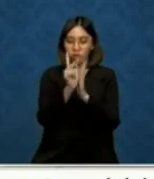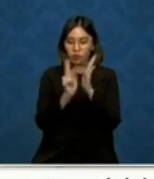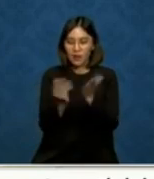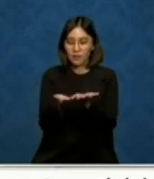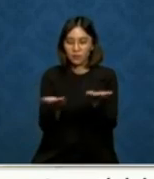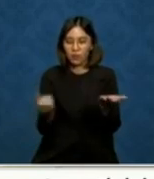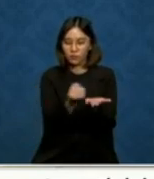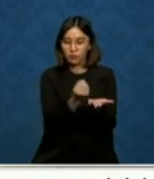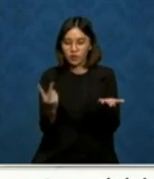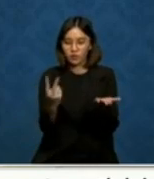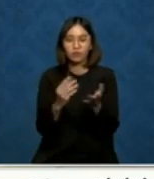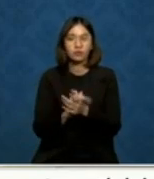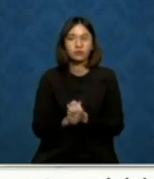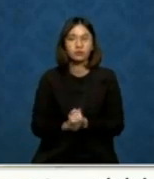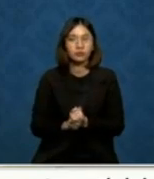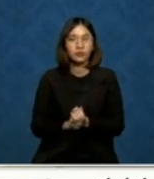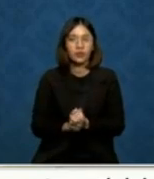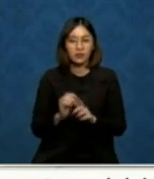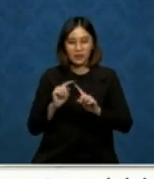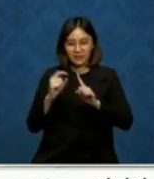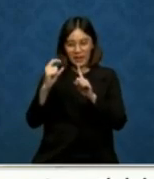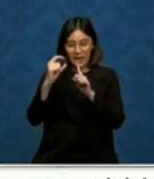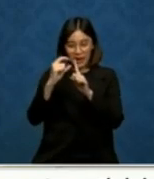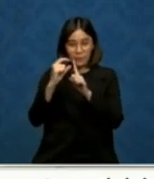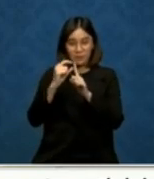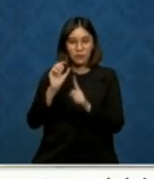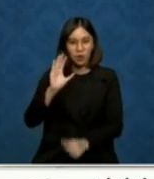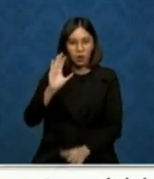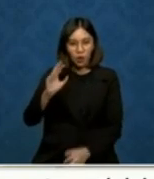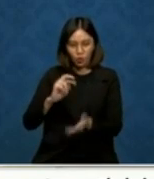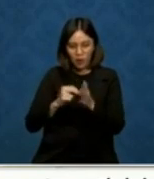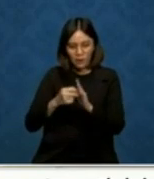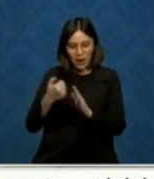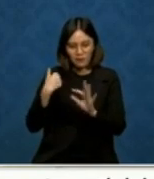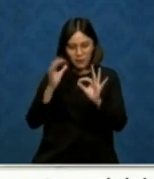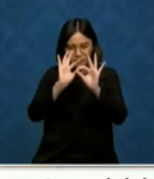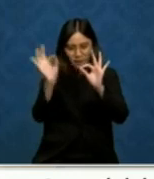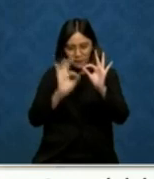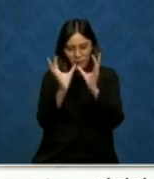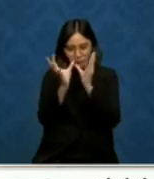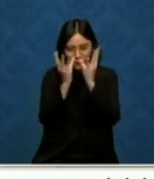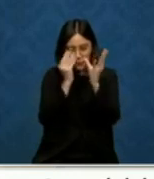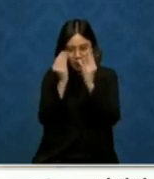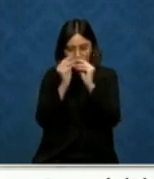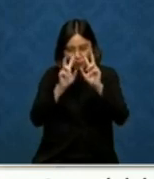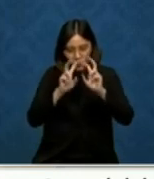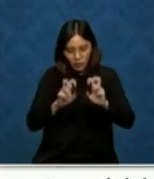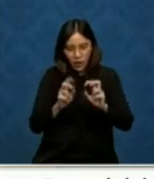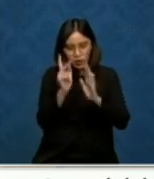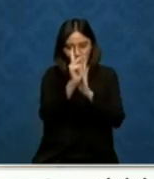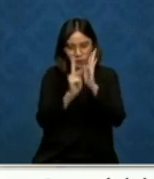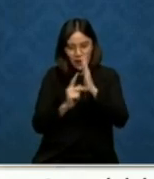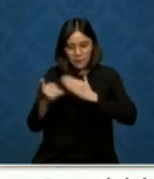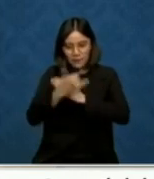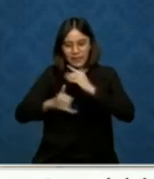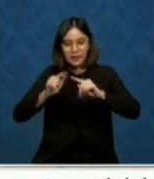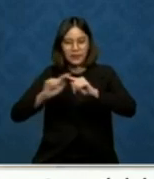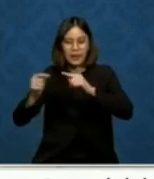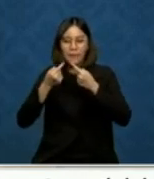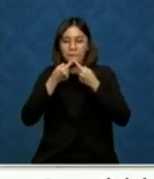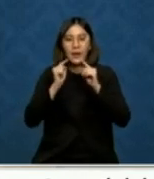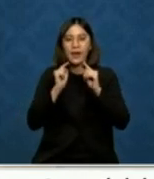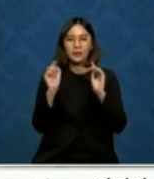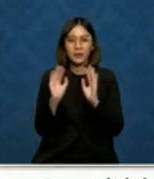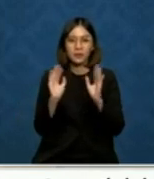งสองฉบับแต่คำนิยามของท่านเนี่ยผมเข้าใจว่าอาจจะเป็นการศึกษากฎหมายของหลายประเทศซึ่งก็ไม่แปลกนะ